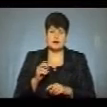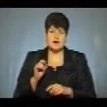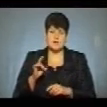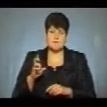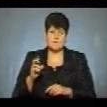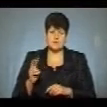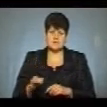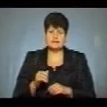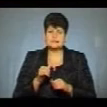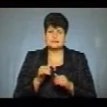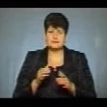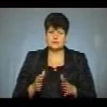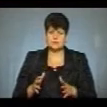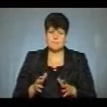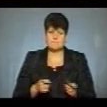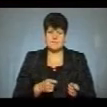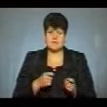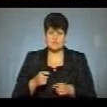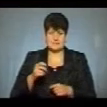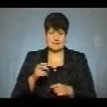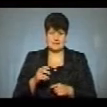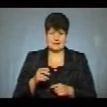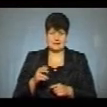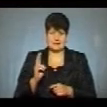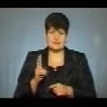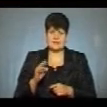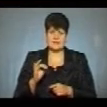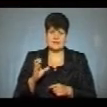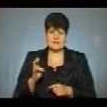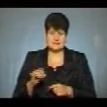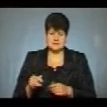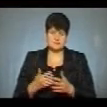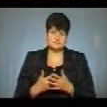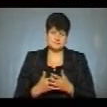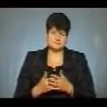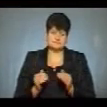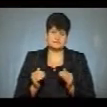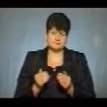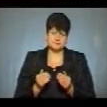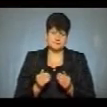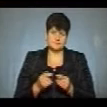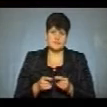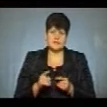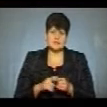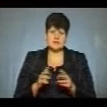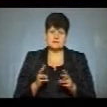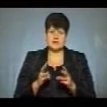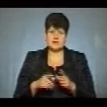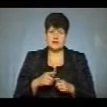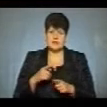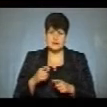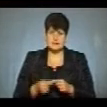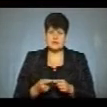яка не здатна переносити кисень. Як мінімум, це спалювання листя